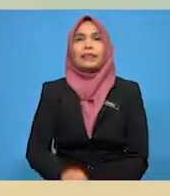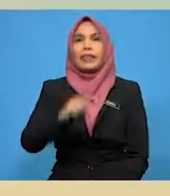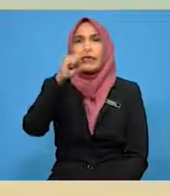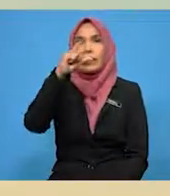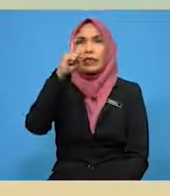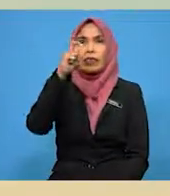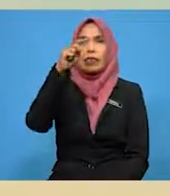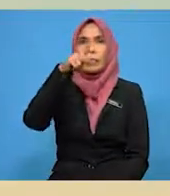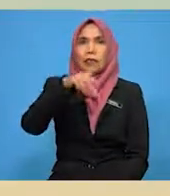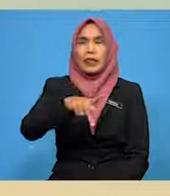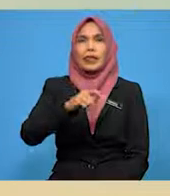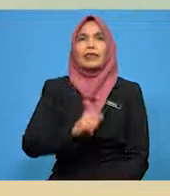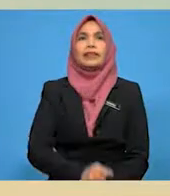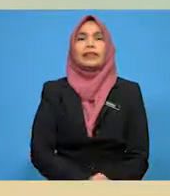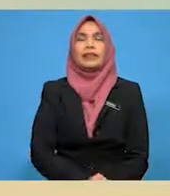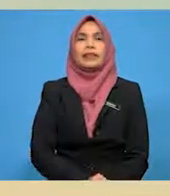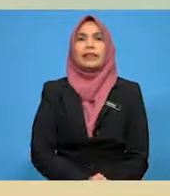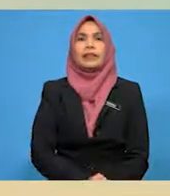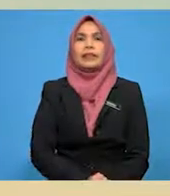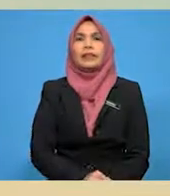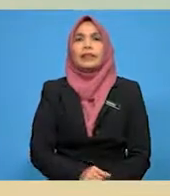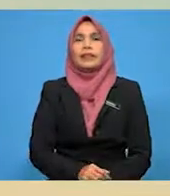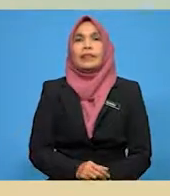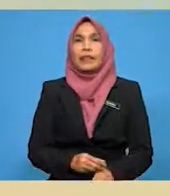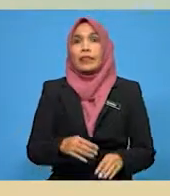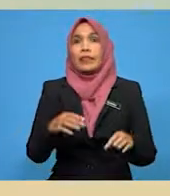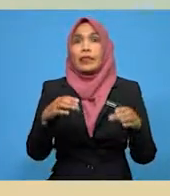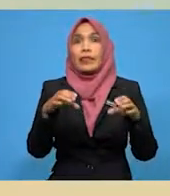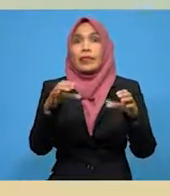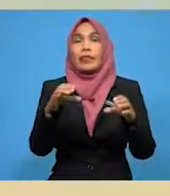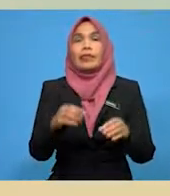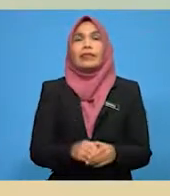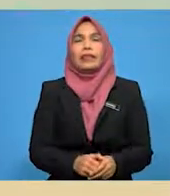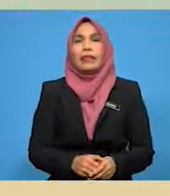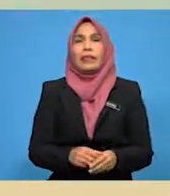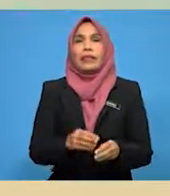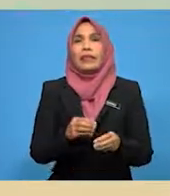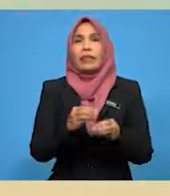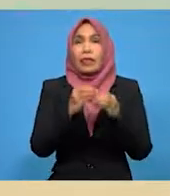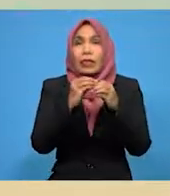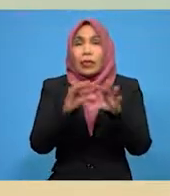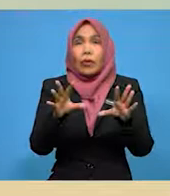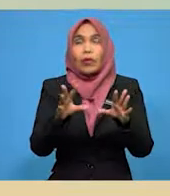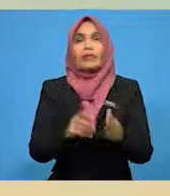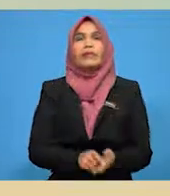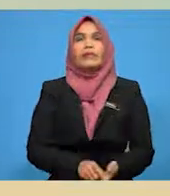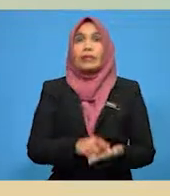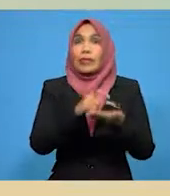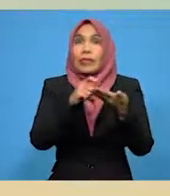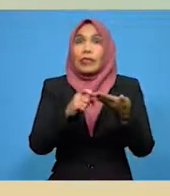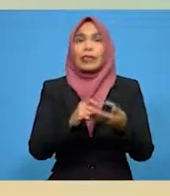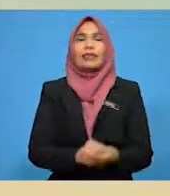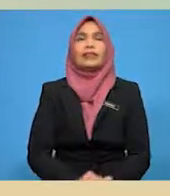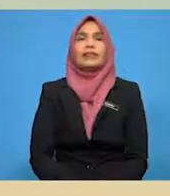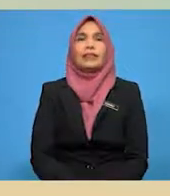GTP 3033 Pengendalian Telur Tetasan, iaitu set telur tetasan ke dalam